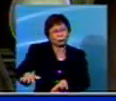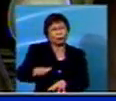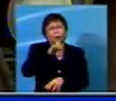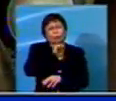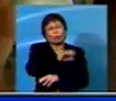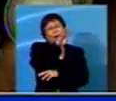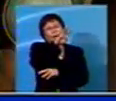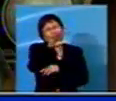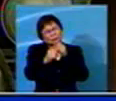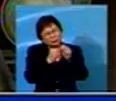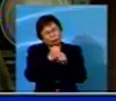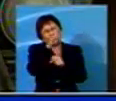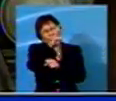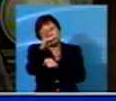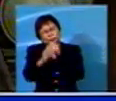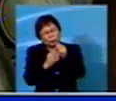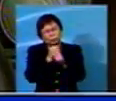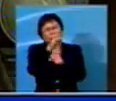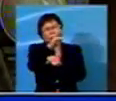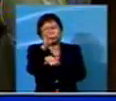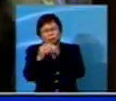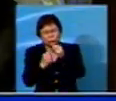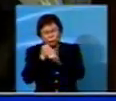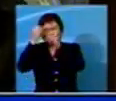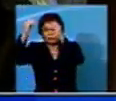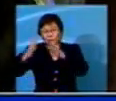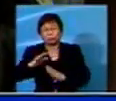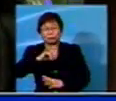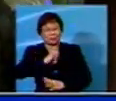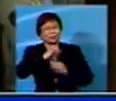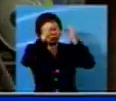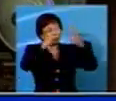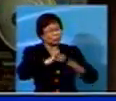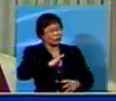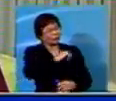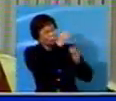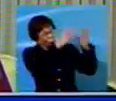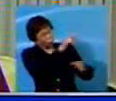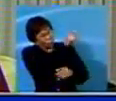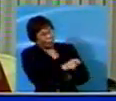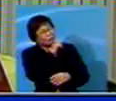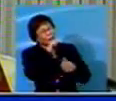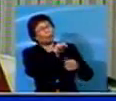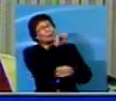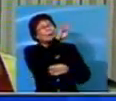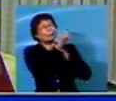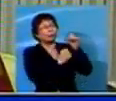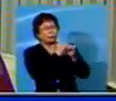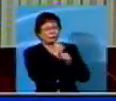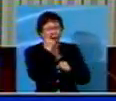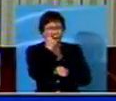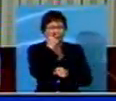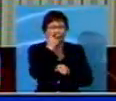65 nak sing 67 tahun dan guru saya dekat dengan 80 dah sekarang ni zaman lain